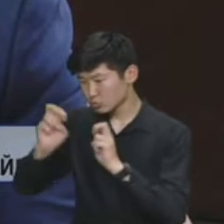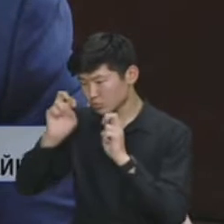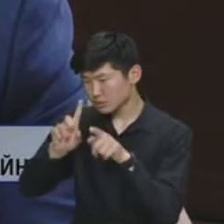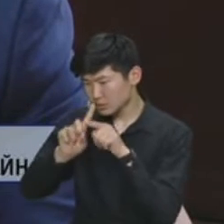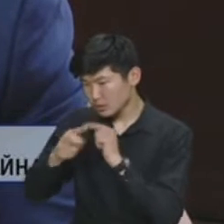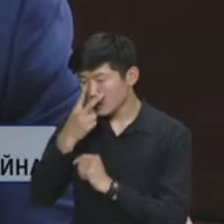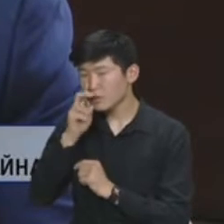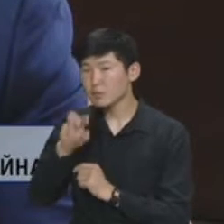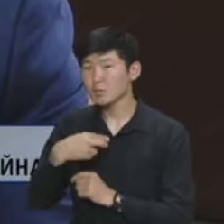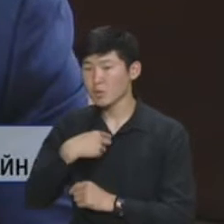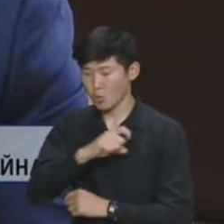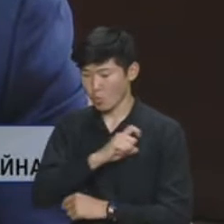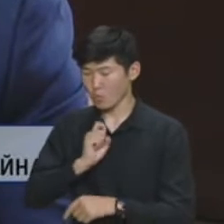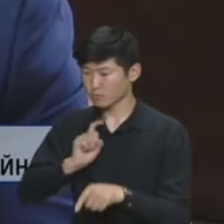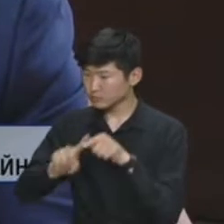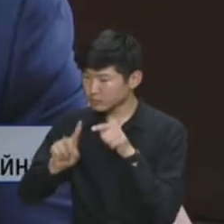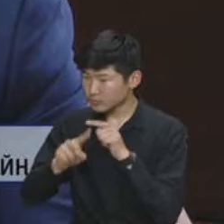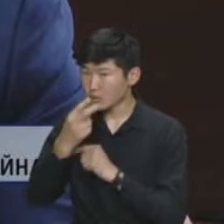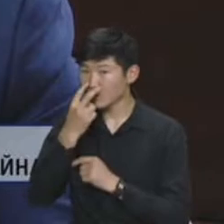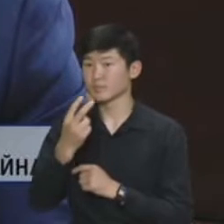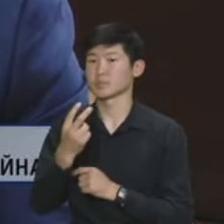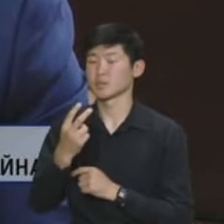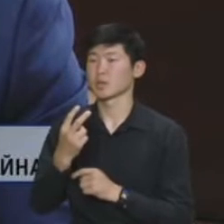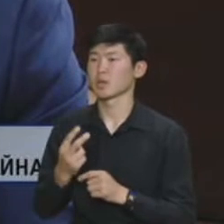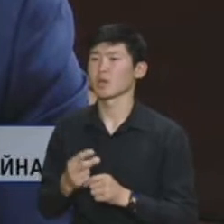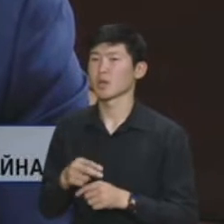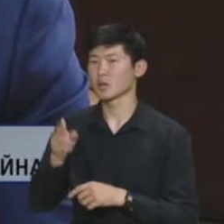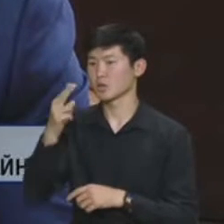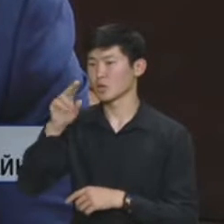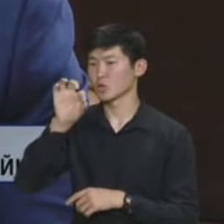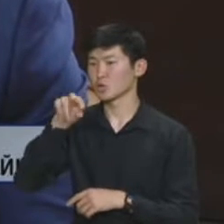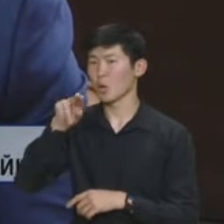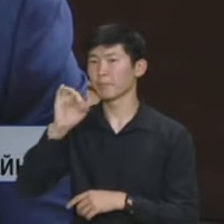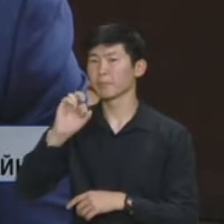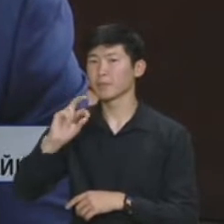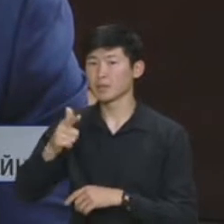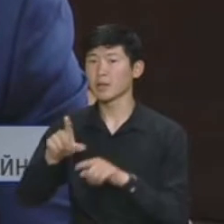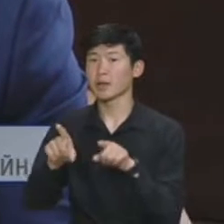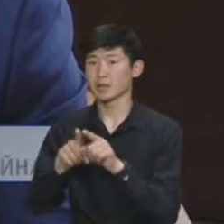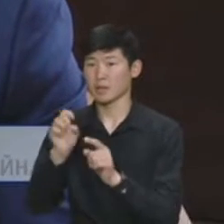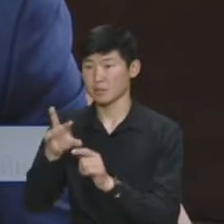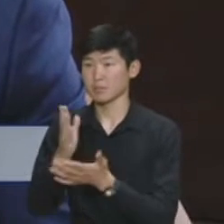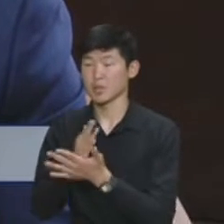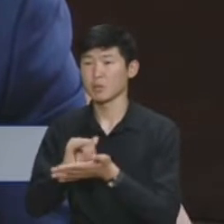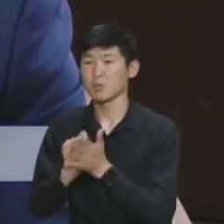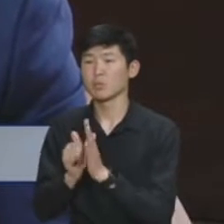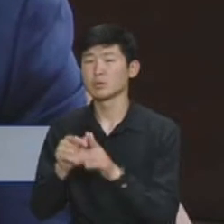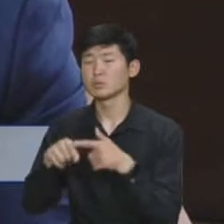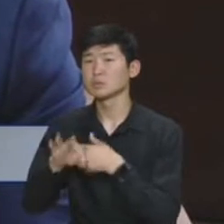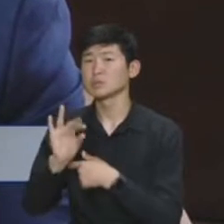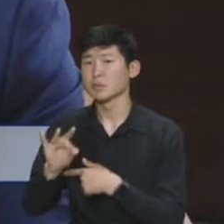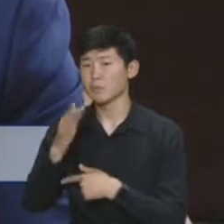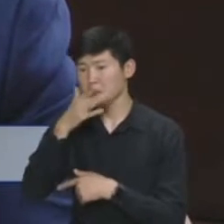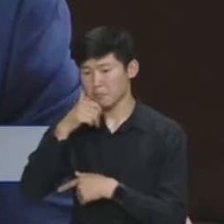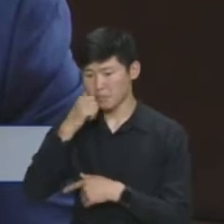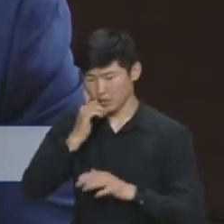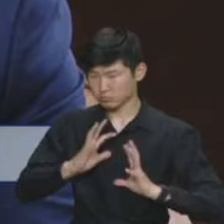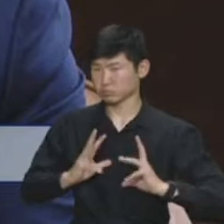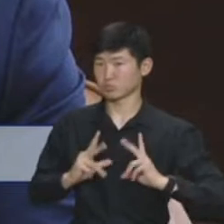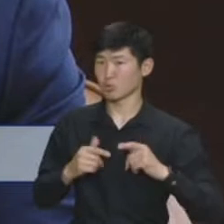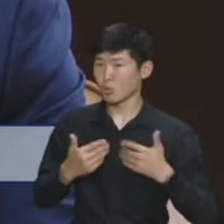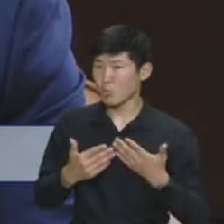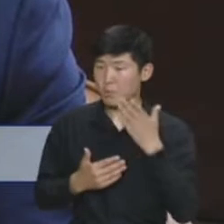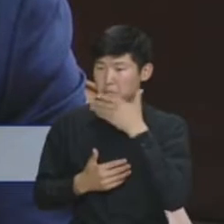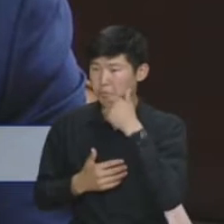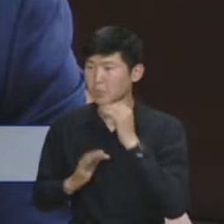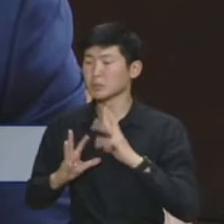судалгаагаар үзэхэд бол би одоо хуваарьаа судалгааж үзэхэд бол яг допинг чанартай юм хүртэл байна шүү дээ. Энэ юу гэсэн үг вэ гэхээр одоо би тэнхрүүлдэг айлс